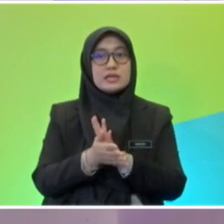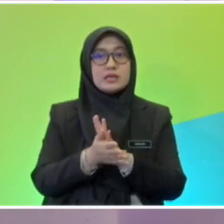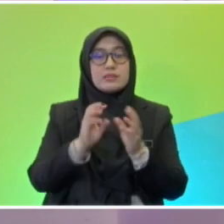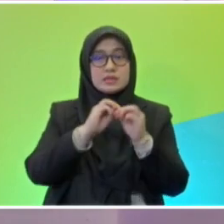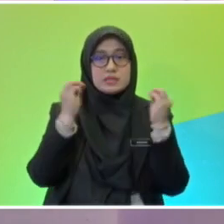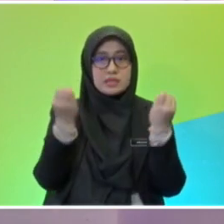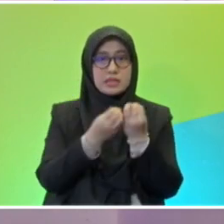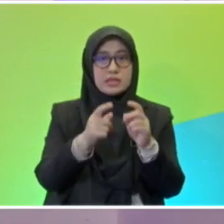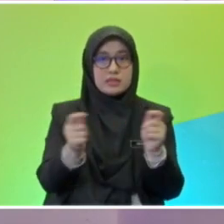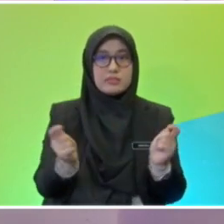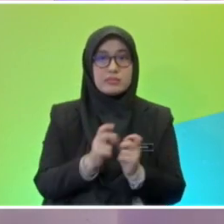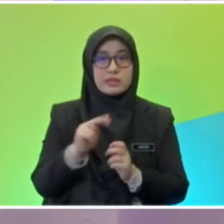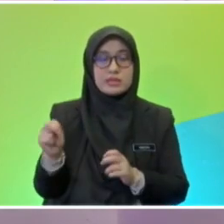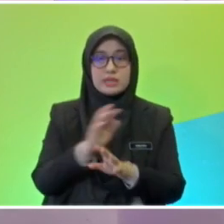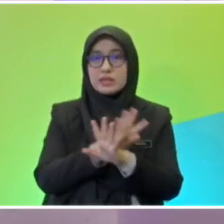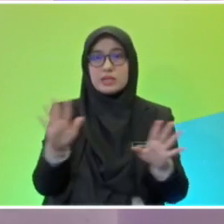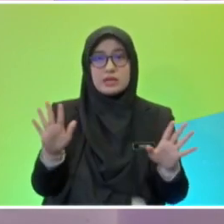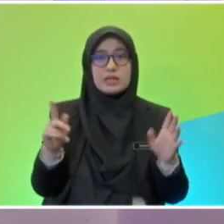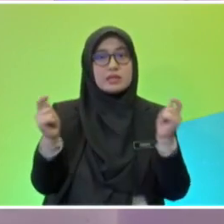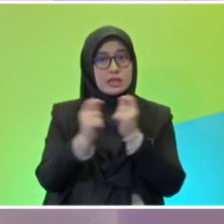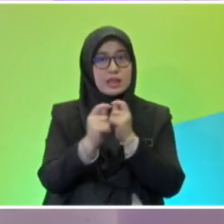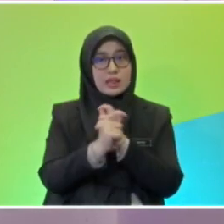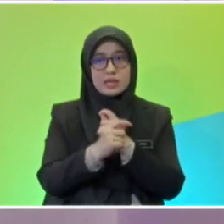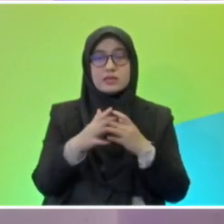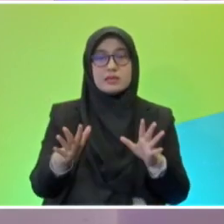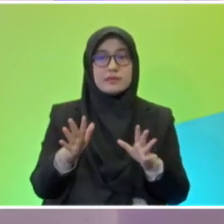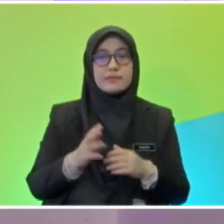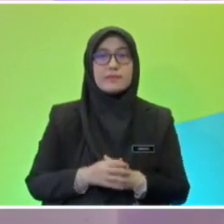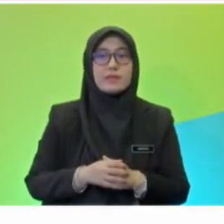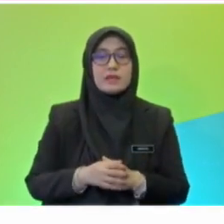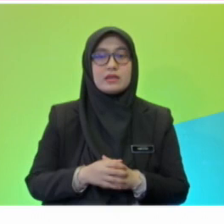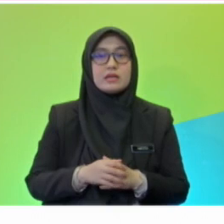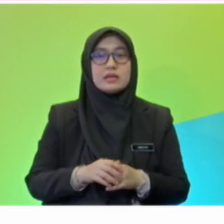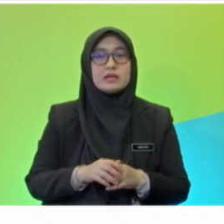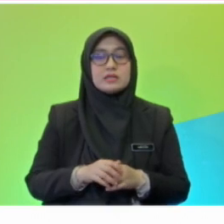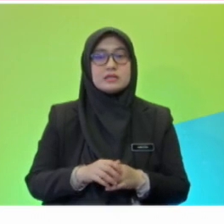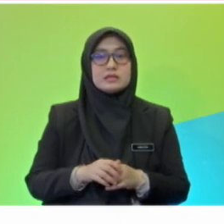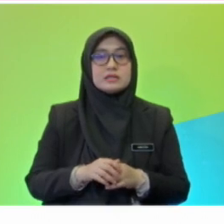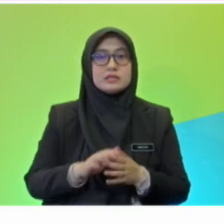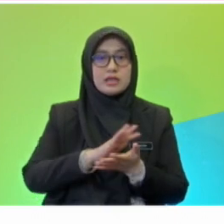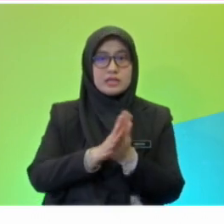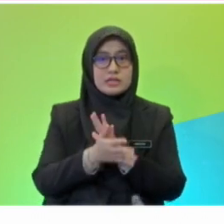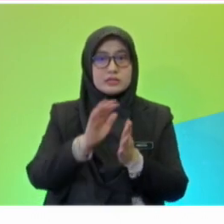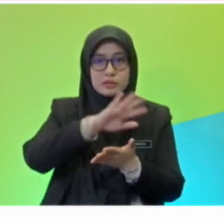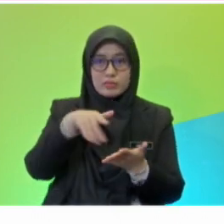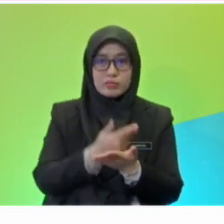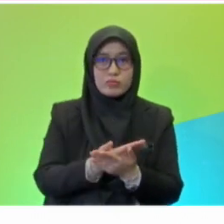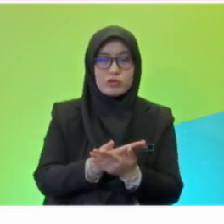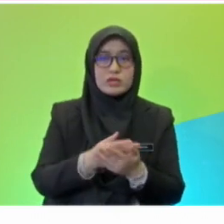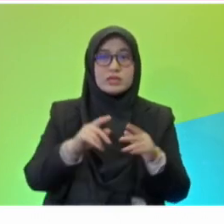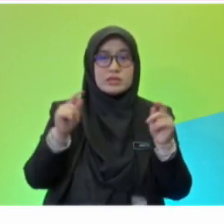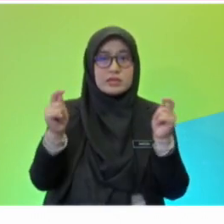jadi segala penentangan yang berlaku tadi menjadi aspirasi kepada pejuang kemerdekaan tanah air yang